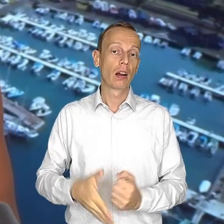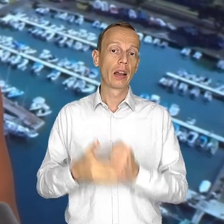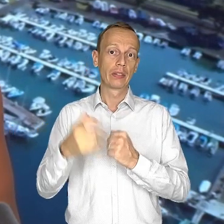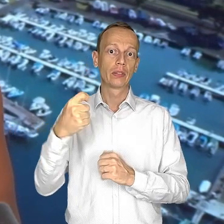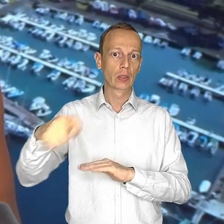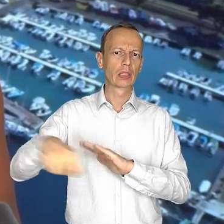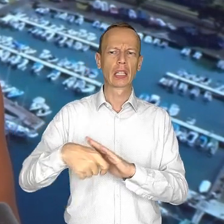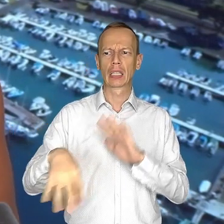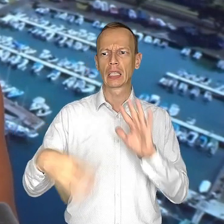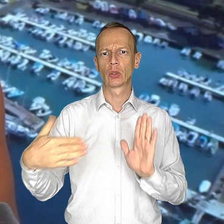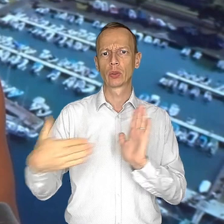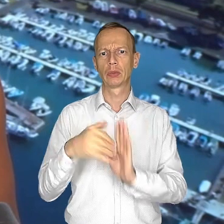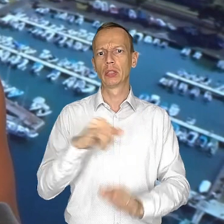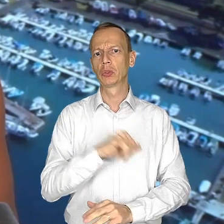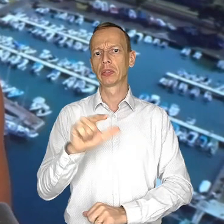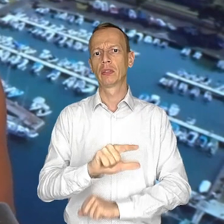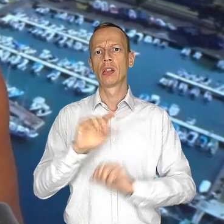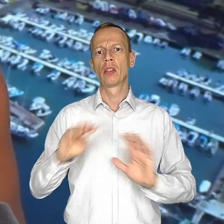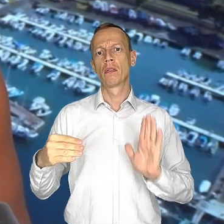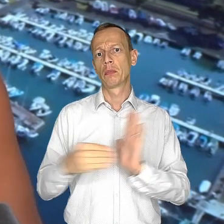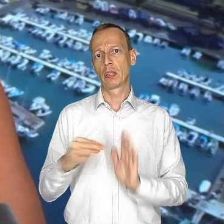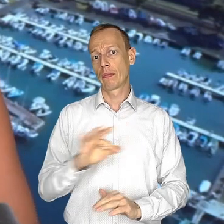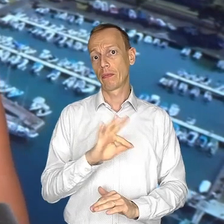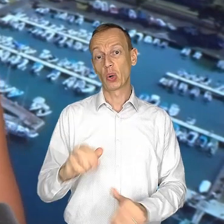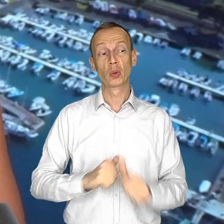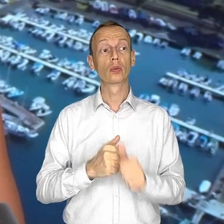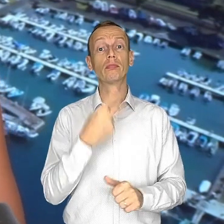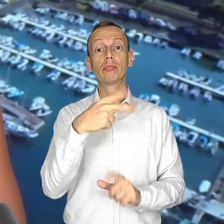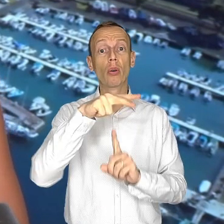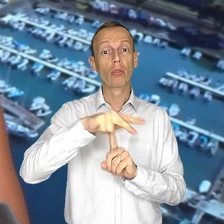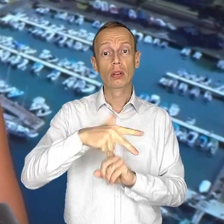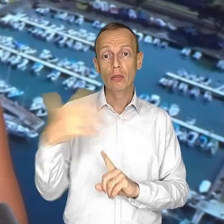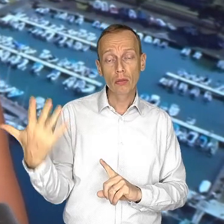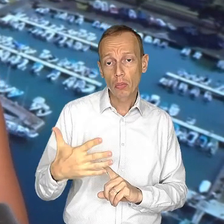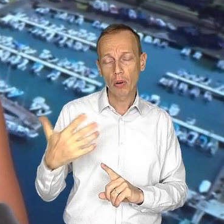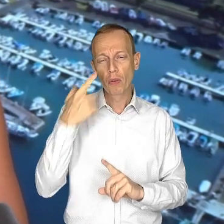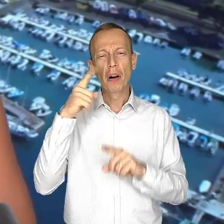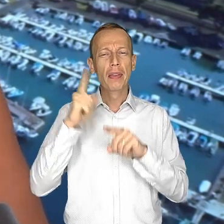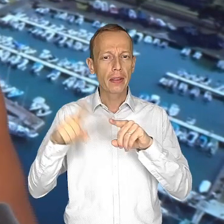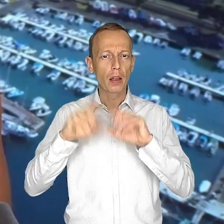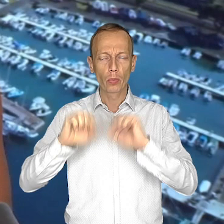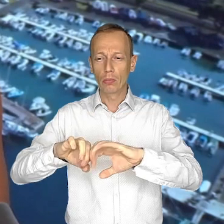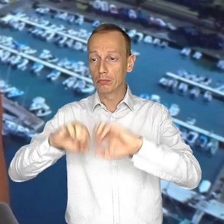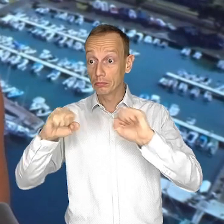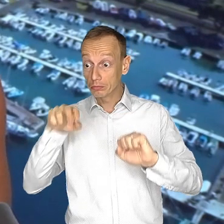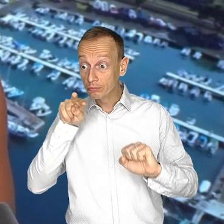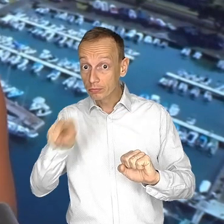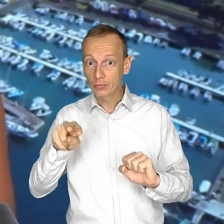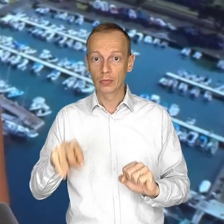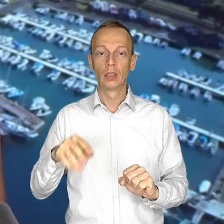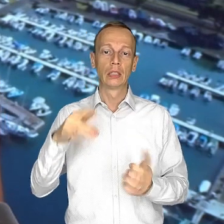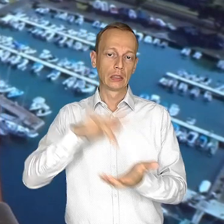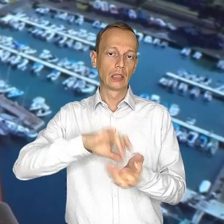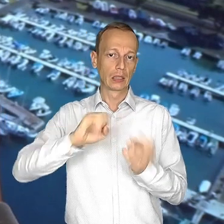aides financières allant de 14 000 à 29 000 francs selon votre installation. Plus de détails sur le site de Internet